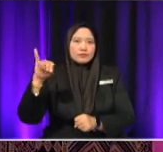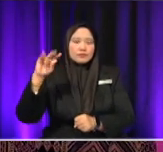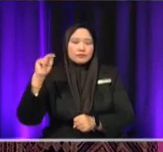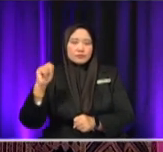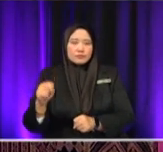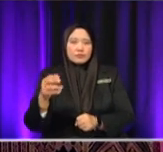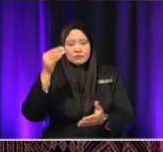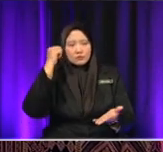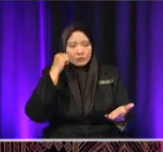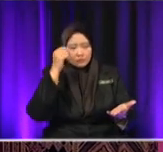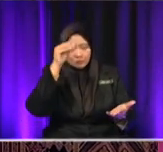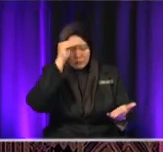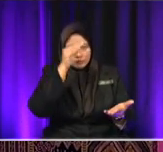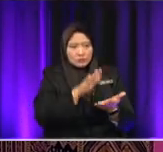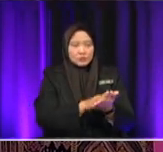anak-anak